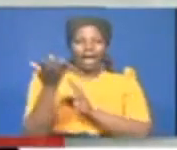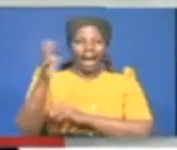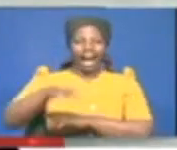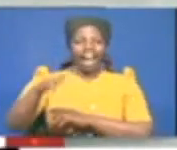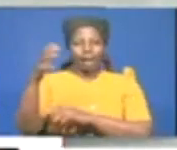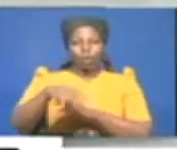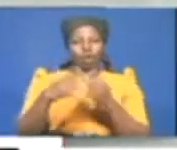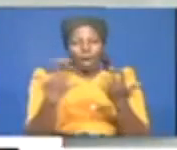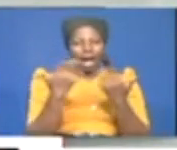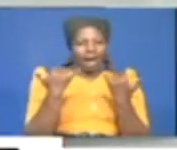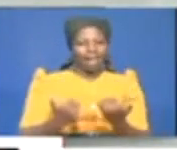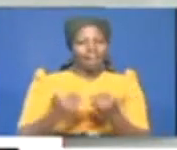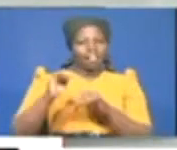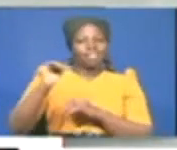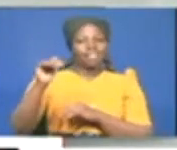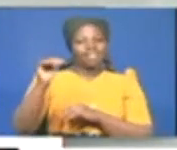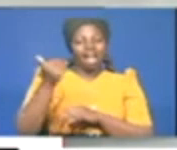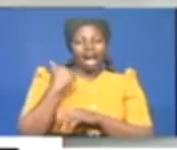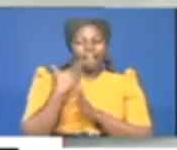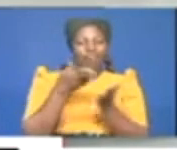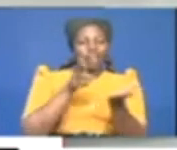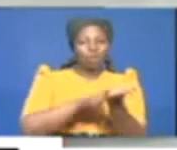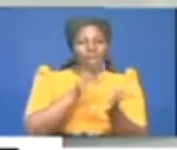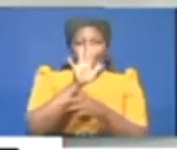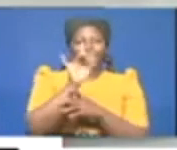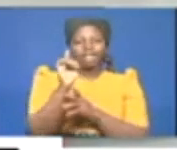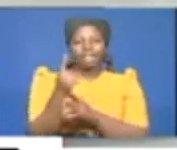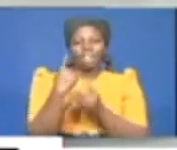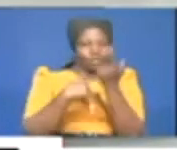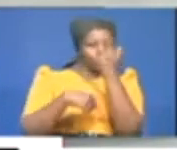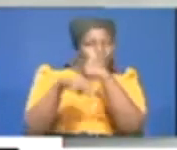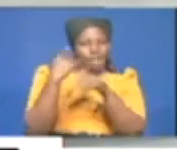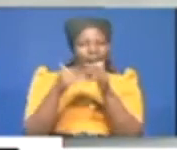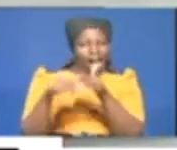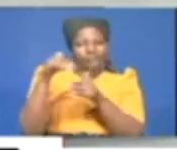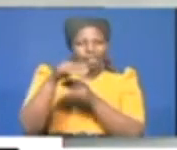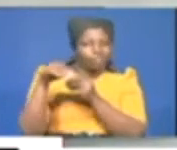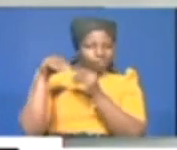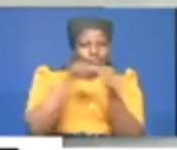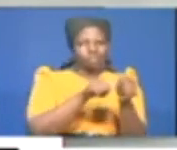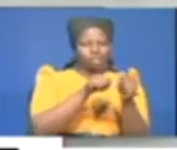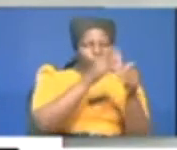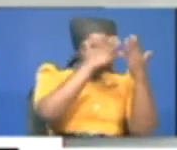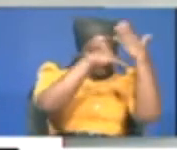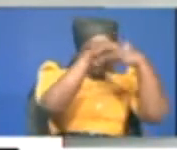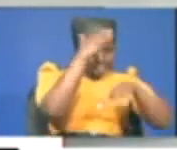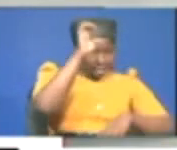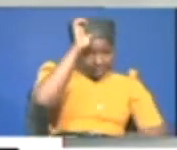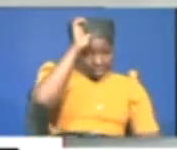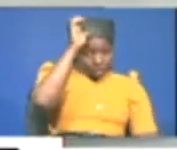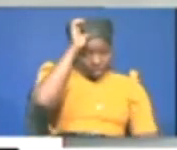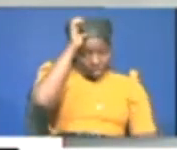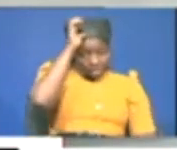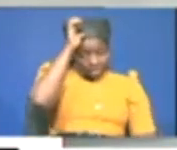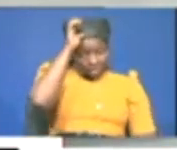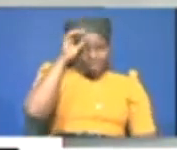City iliandikisha ushindi wake wa kwanza msimu huu baada ya kuilaza timu ya chuo kikuu cha Eldoret Pipers